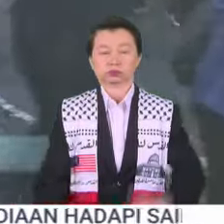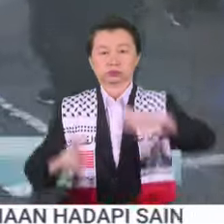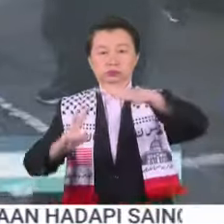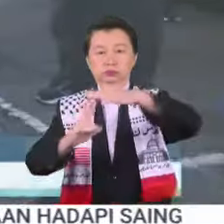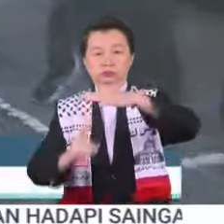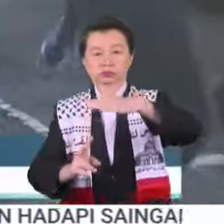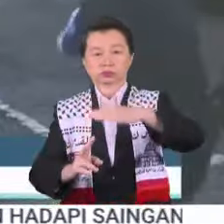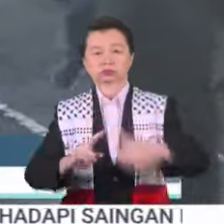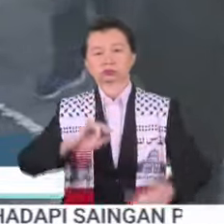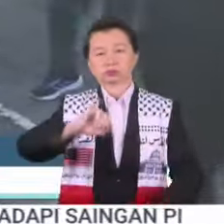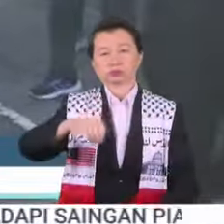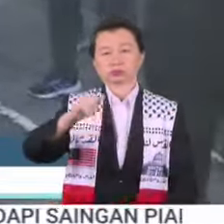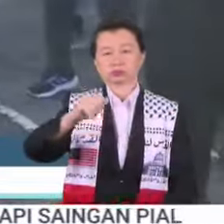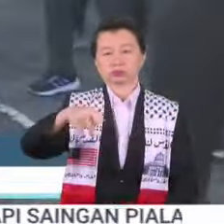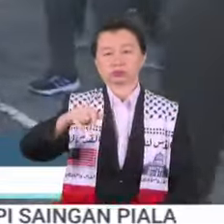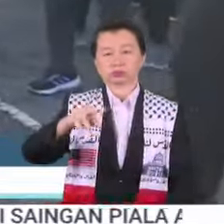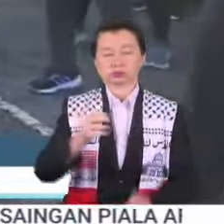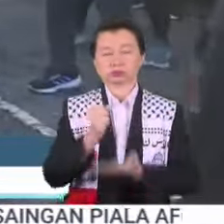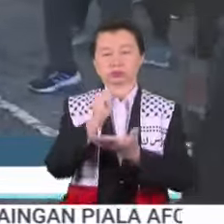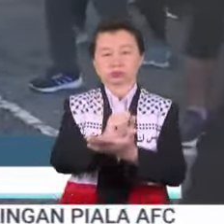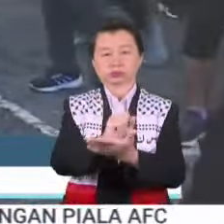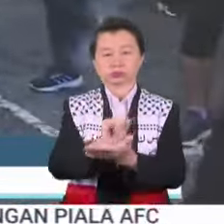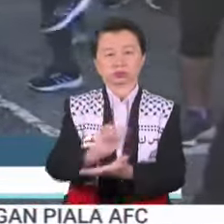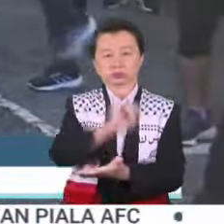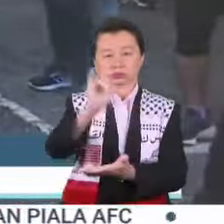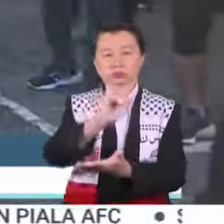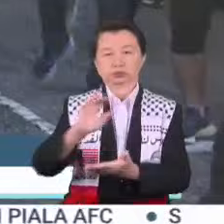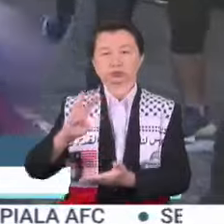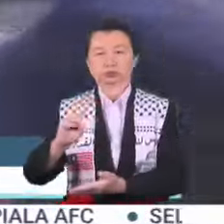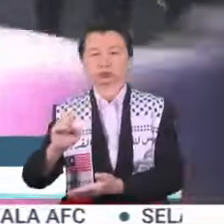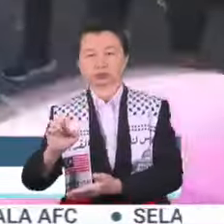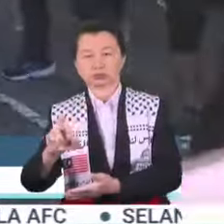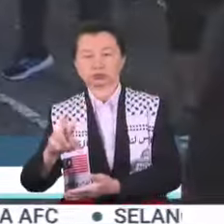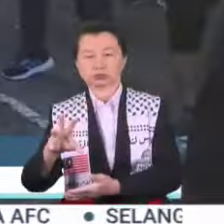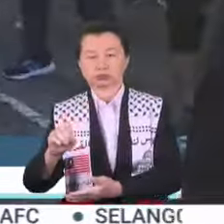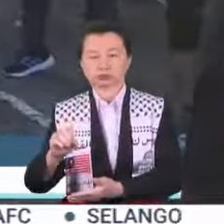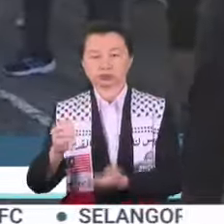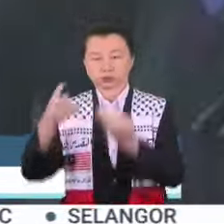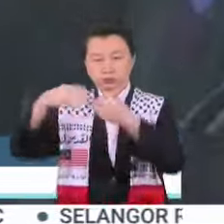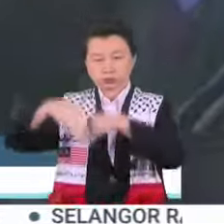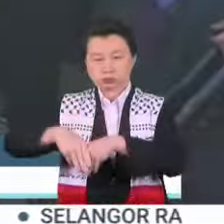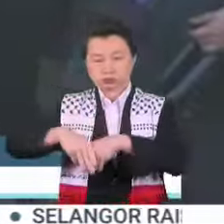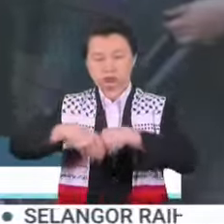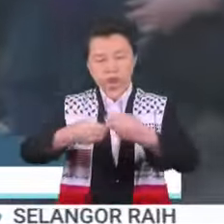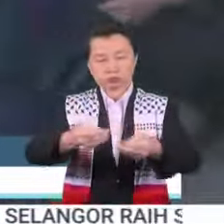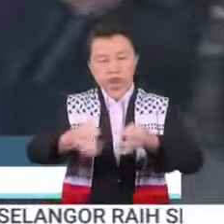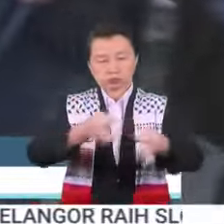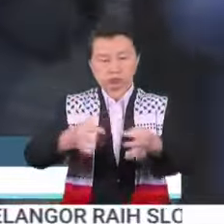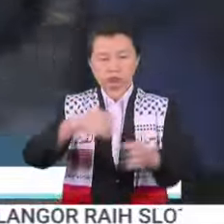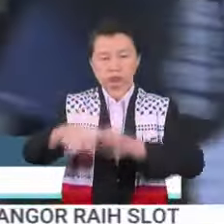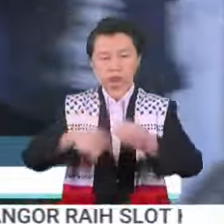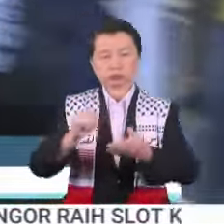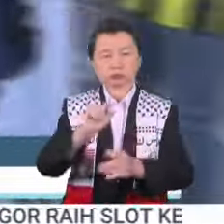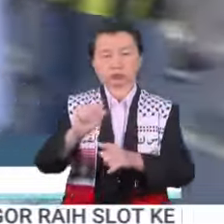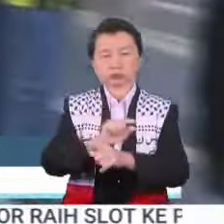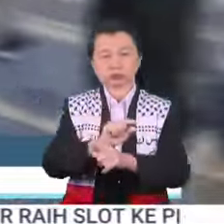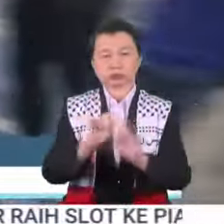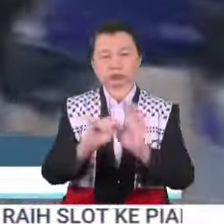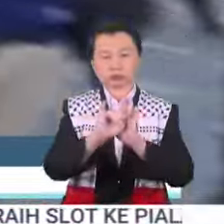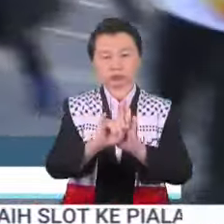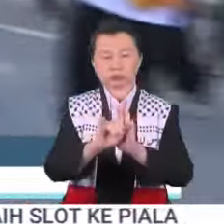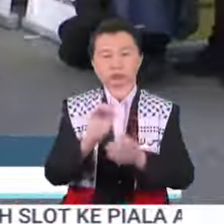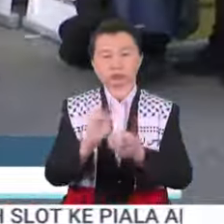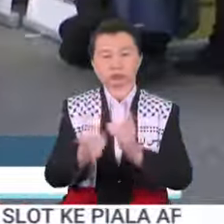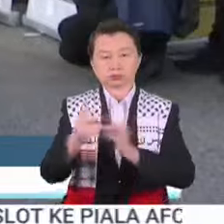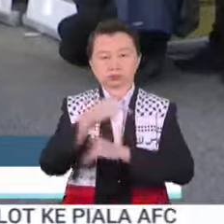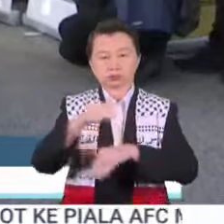Jabatan Penerangan Japan akan membantu Institut Sistem Mikroelektronik Malaysia MIMOS memberi penjelasan tentang penggunaan identiti